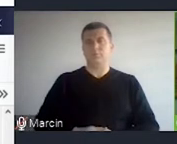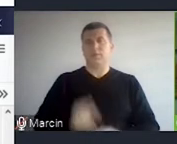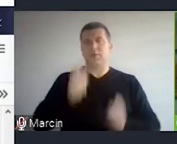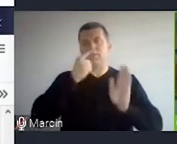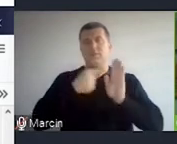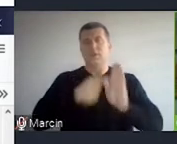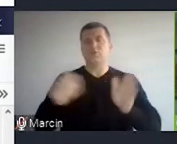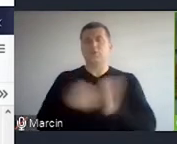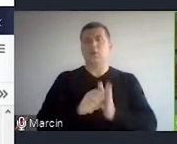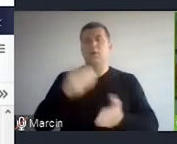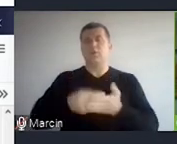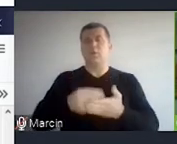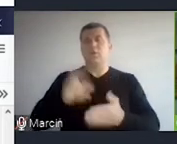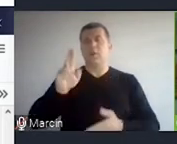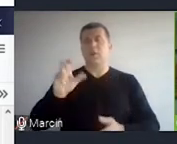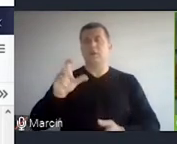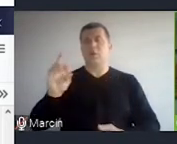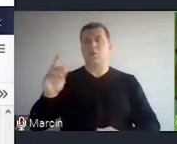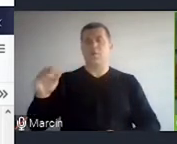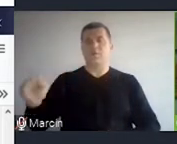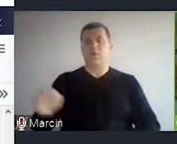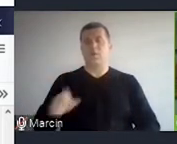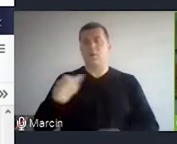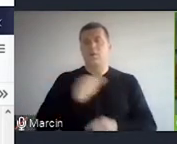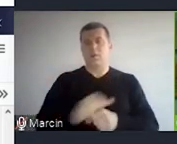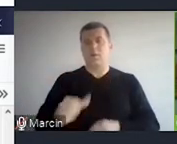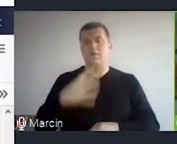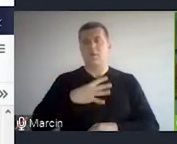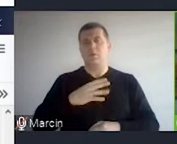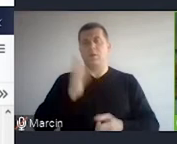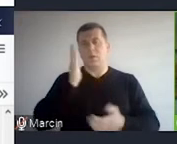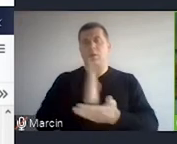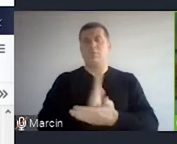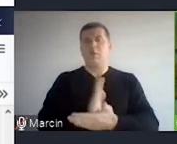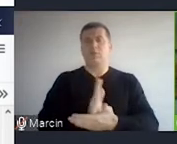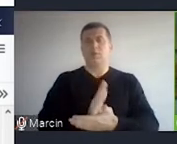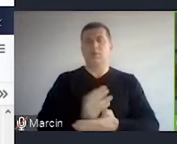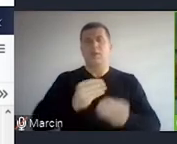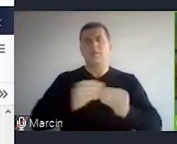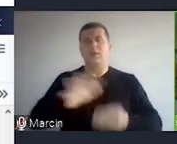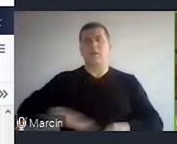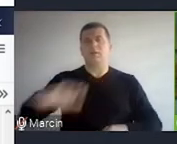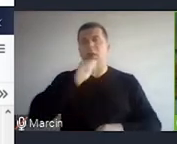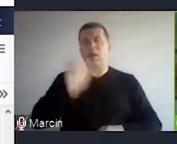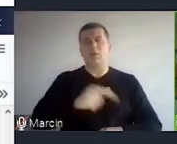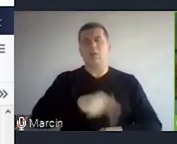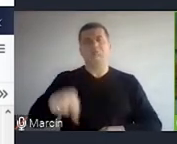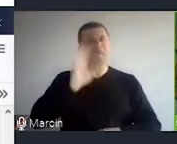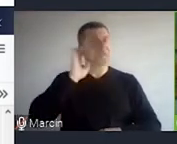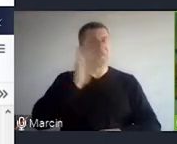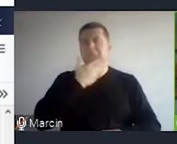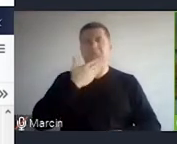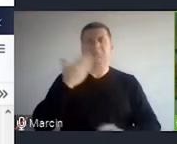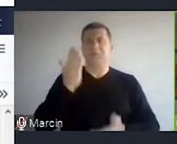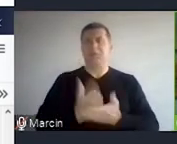wskaźnika do kwoty ryczałtowej i jest to tak zwana wartość pośrednia. Nikt więcej w Europie tej możliwości nie ma,